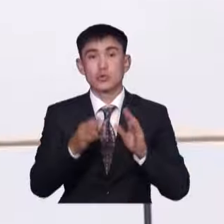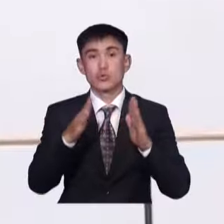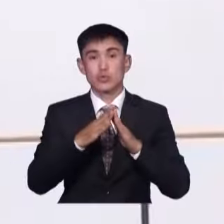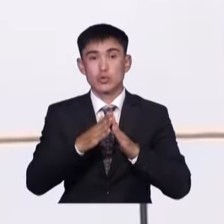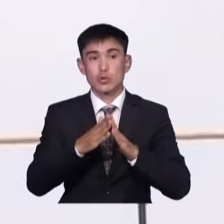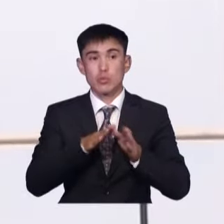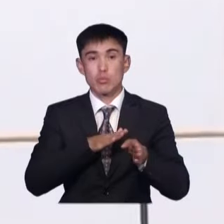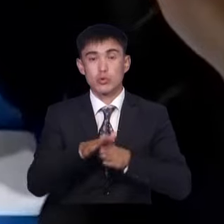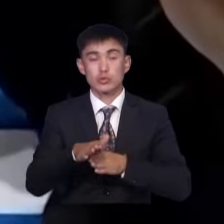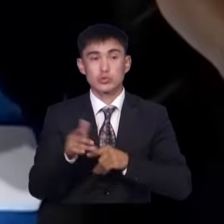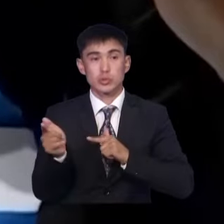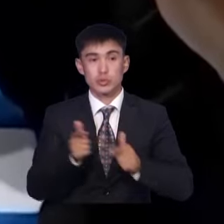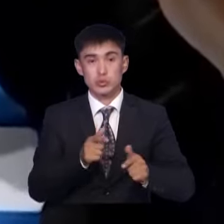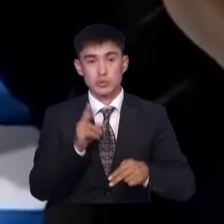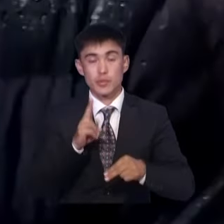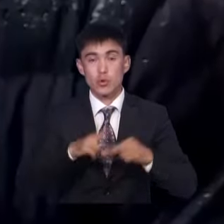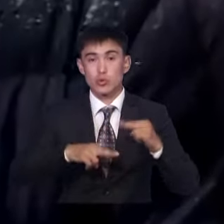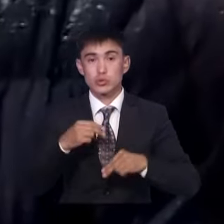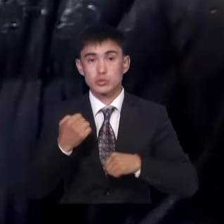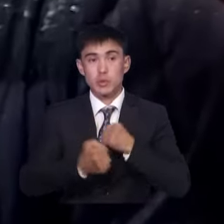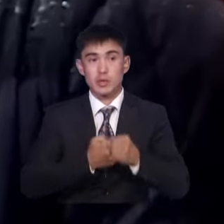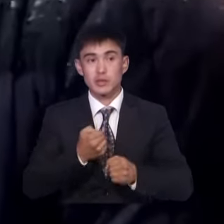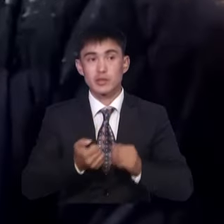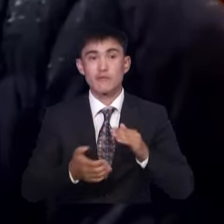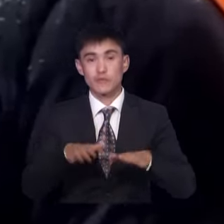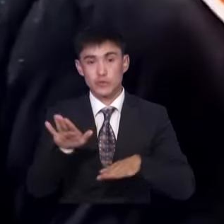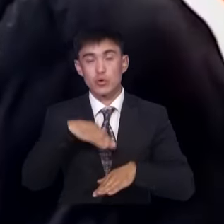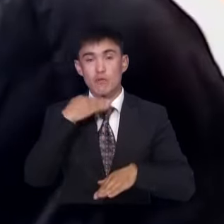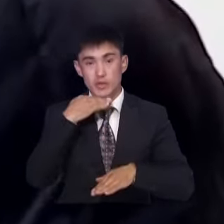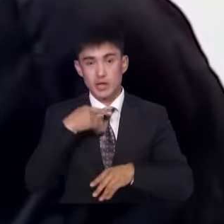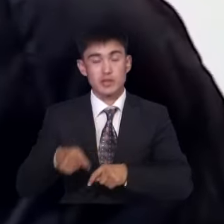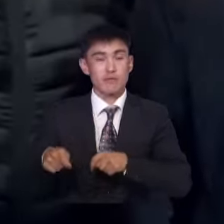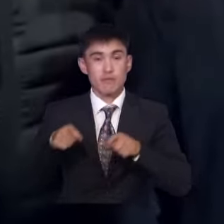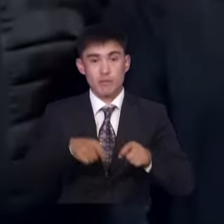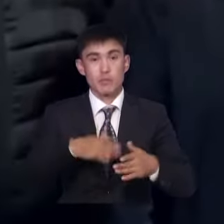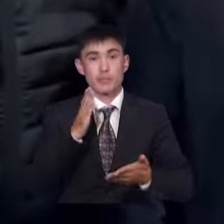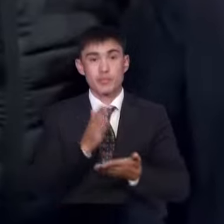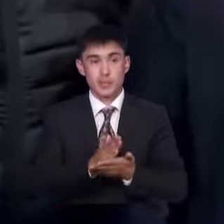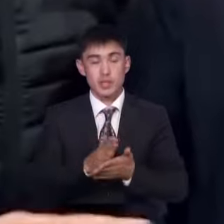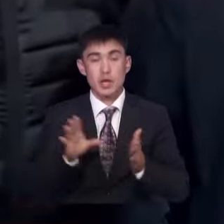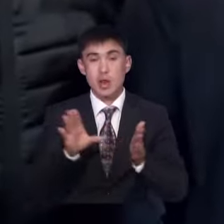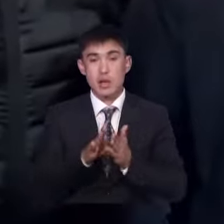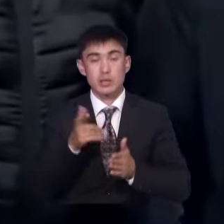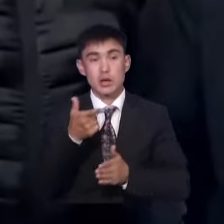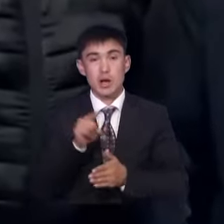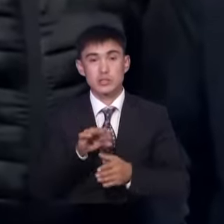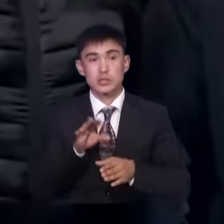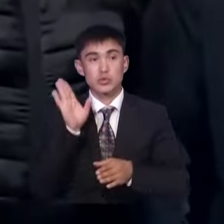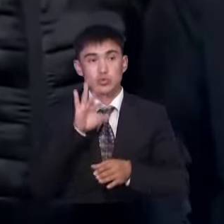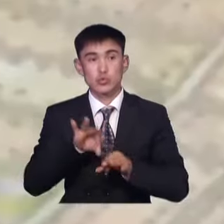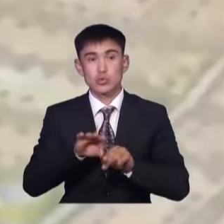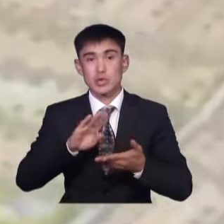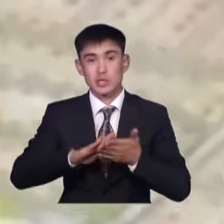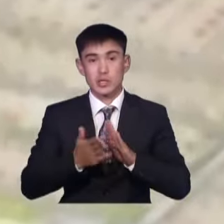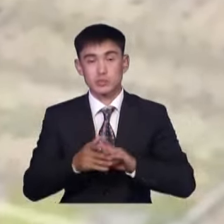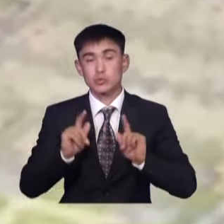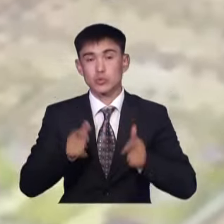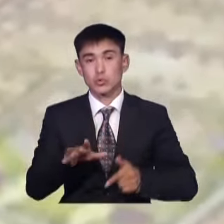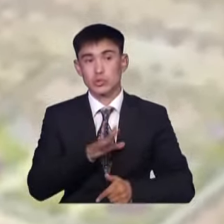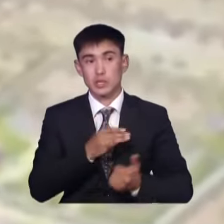бітірді. Құрылыс материалдарынан тапшылық жоқ, барлығы дер кезінде жеткізіледі. Электр желілерін газ, су тарту бойынша келісімге қол